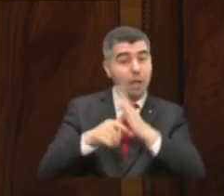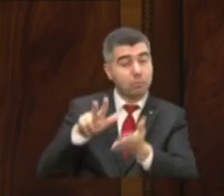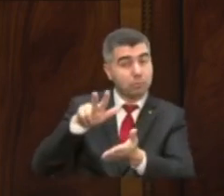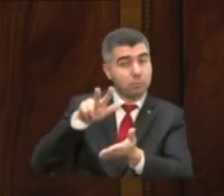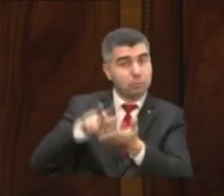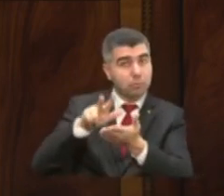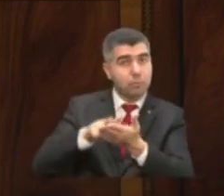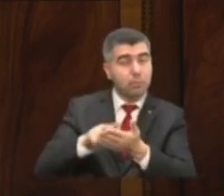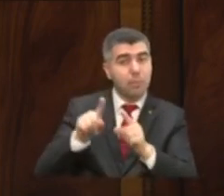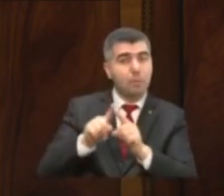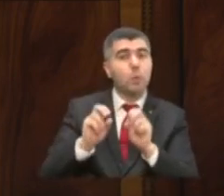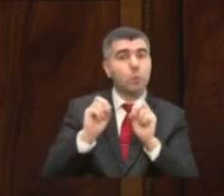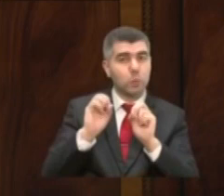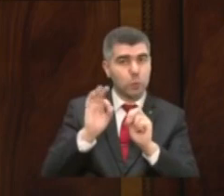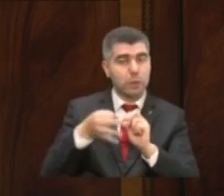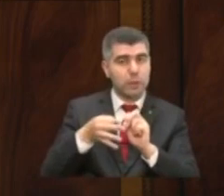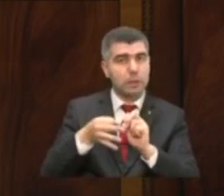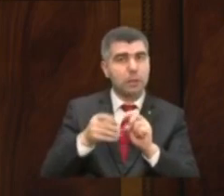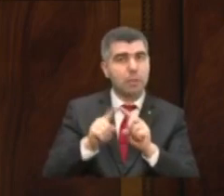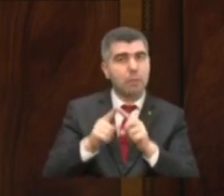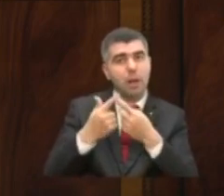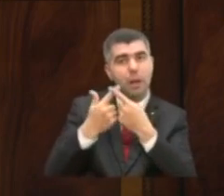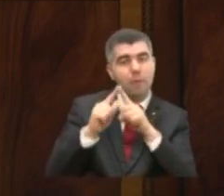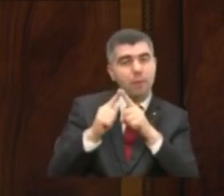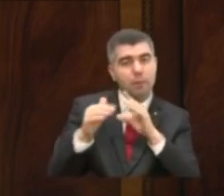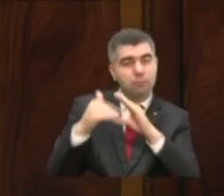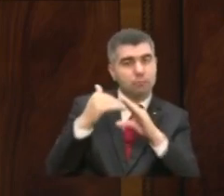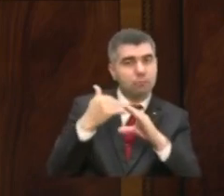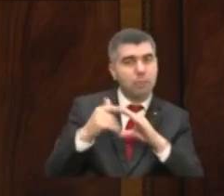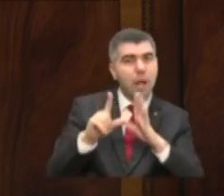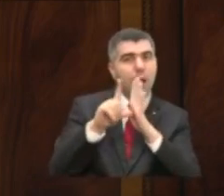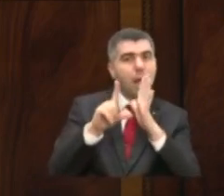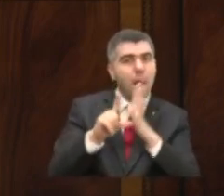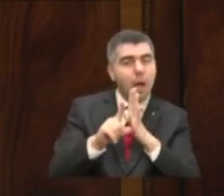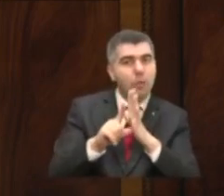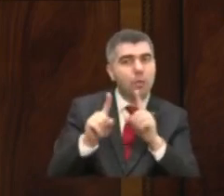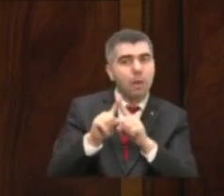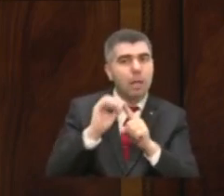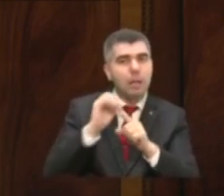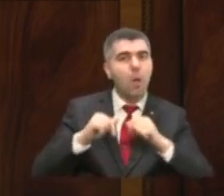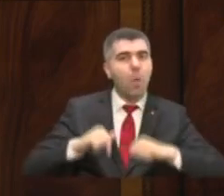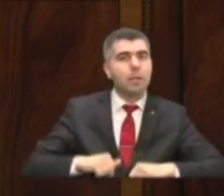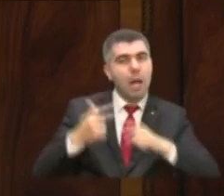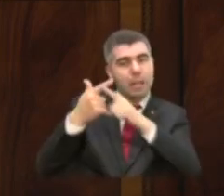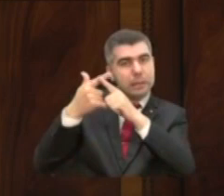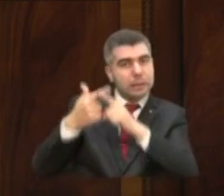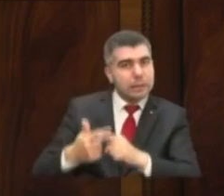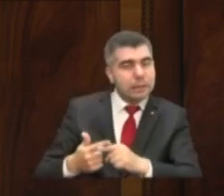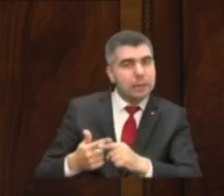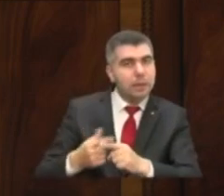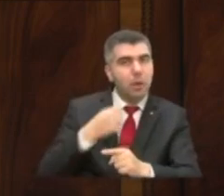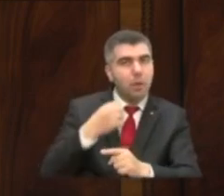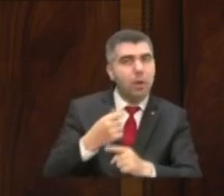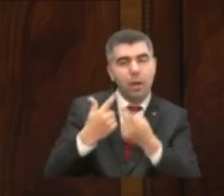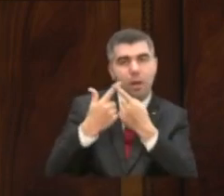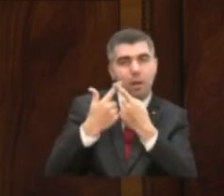الشأن التحسن الملموس في أجال موافاته بمشروع قانون التصفية من طرف وزارة الاقتصاد والمالية فإننا نأمل أن